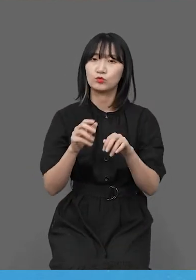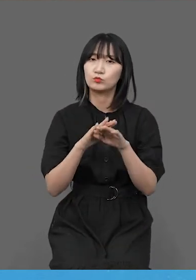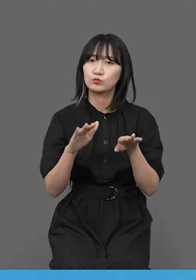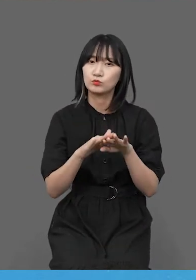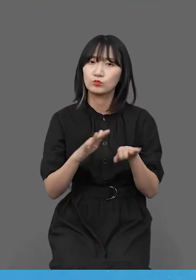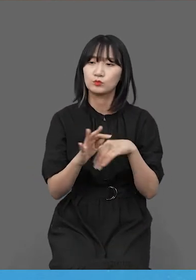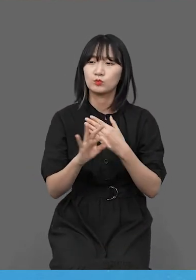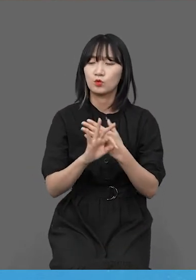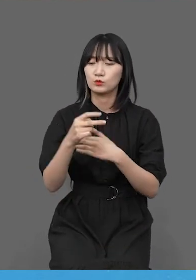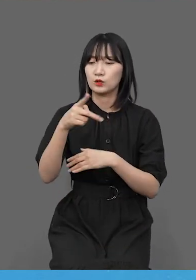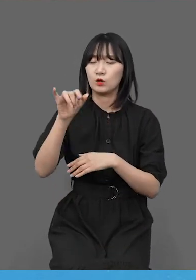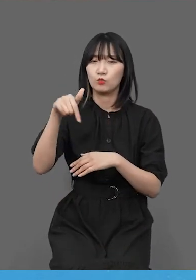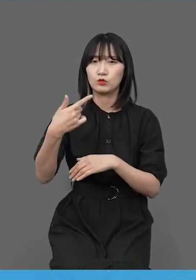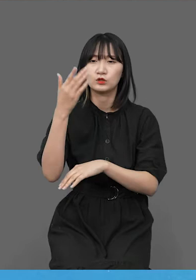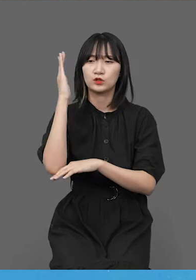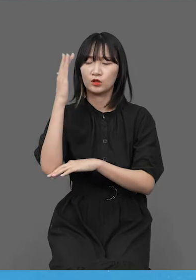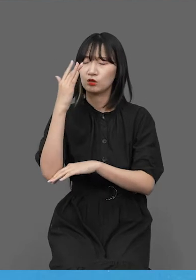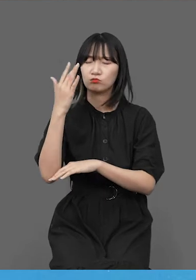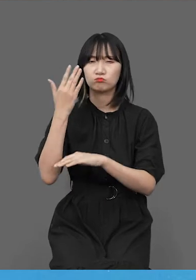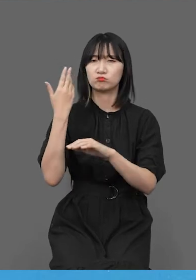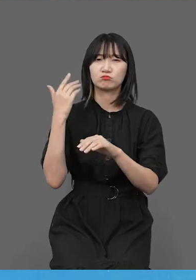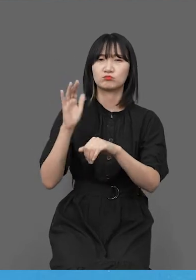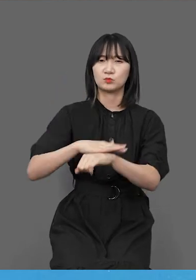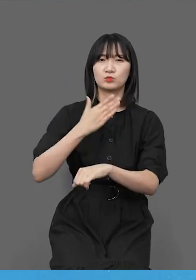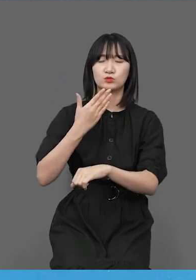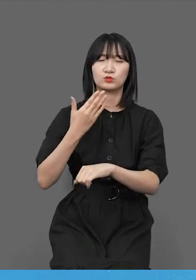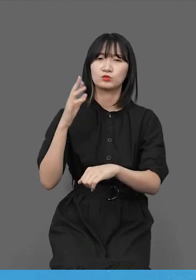아이디어는 잘못됐다, 그런 얘기를 하고 있는 거 아닙니까?